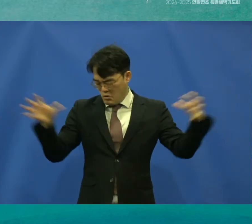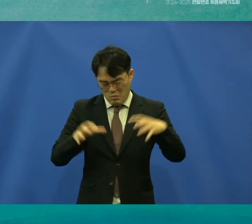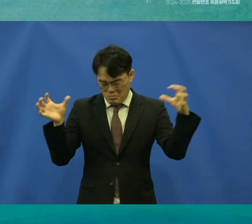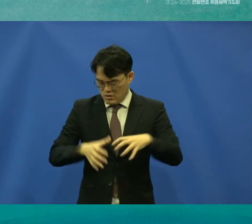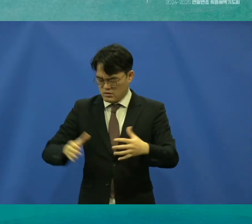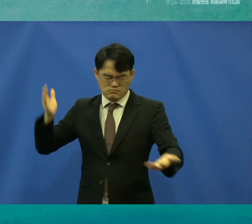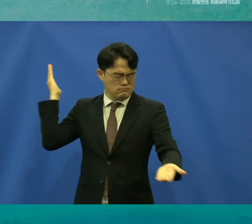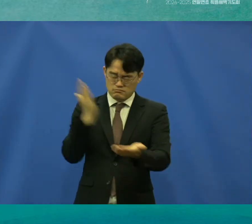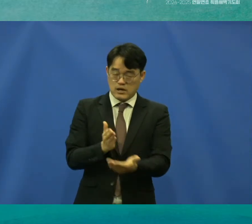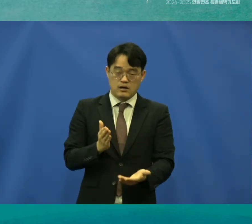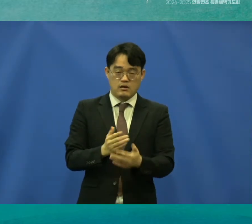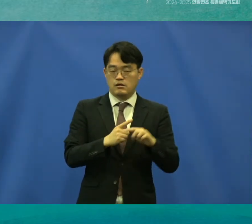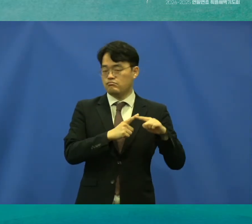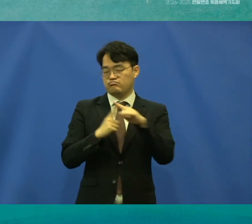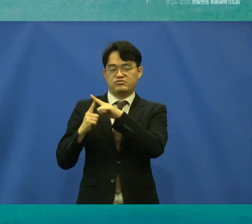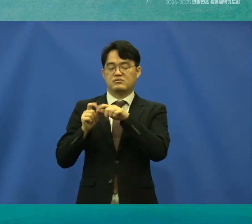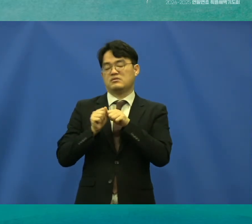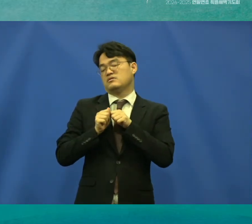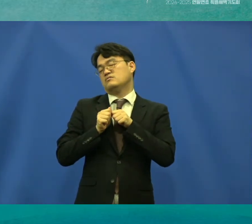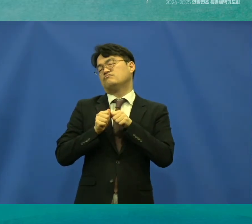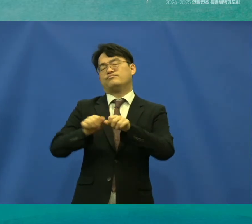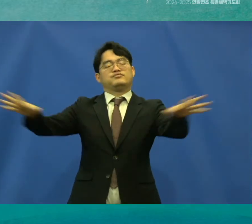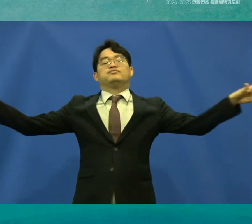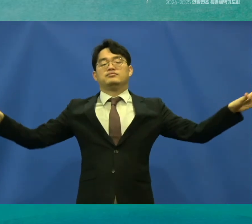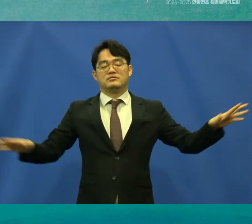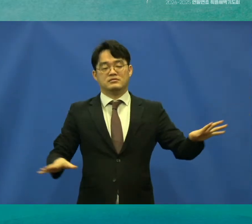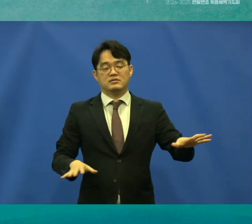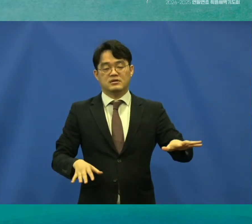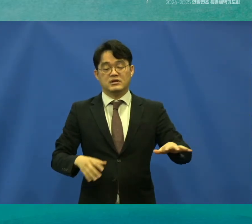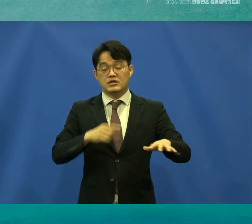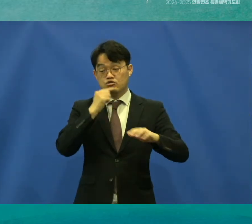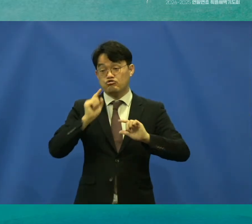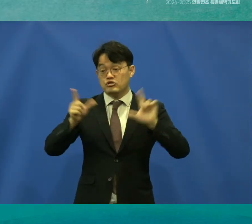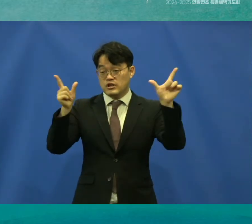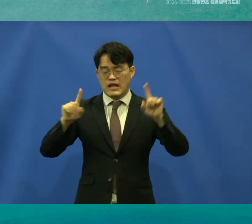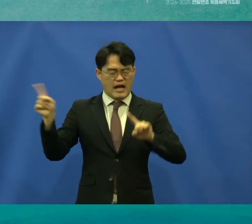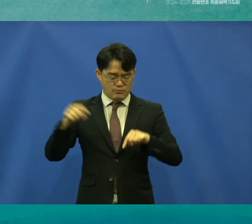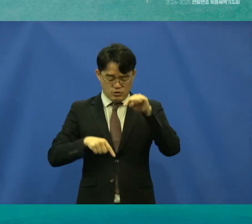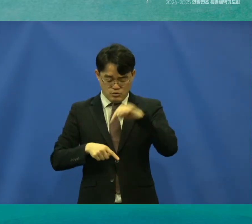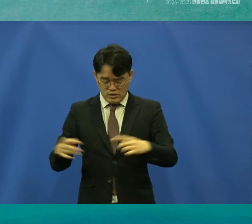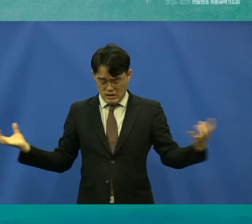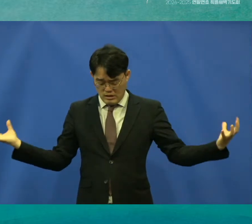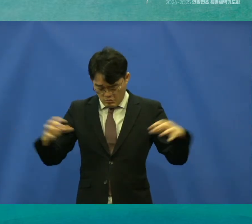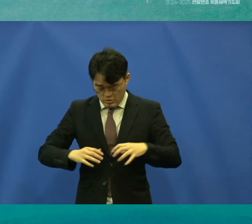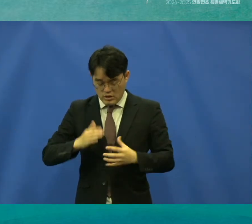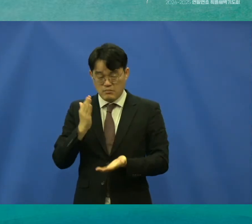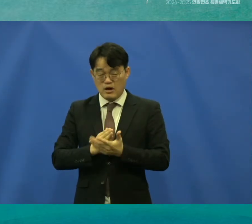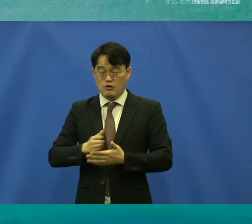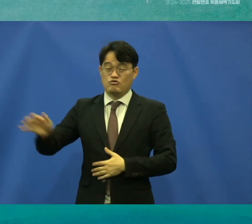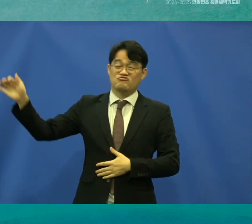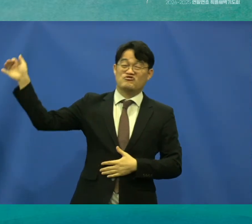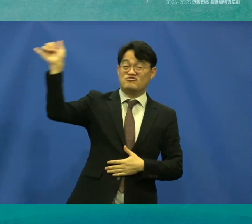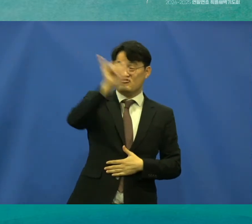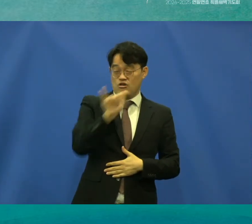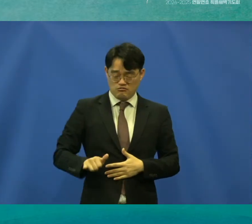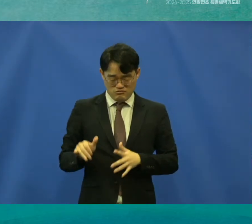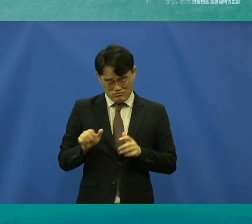흩어지자. 그 주일은 아무도 여기 오지 말고 전국으로 다 흩어지는 거예요.